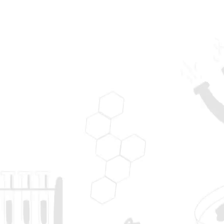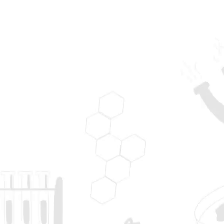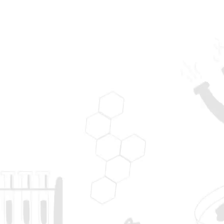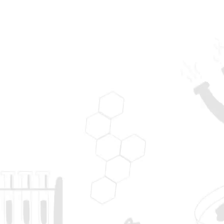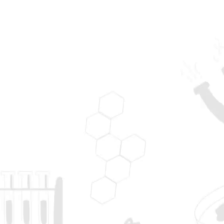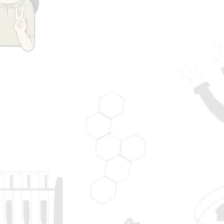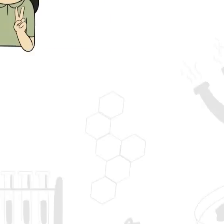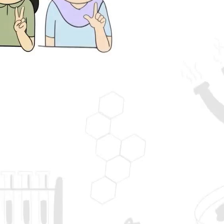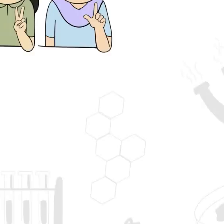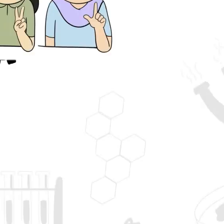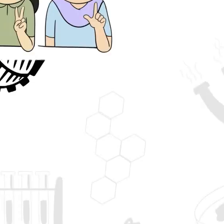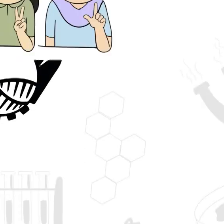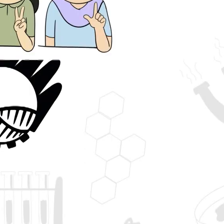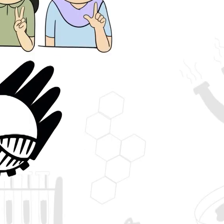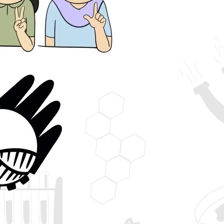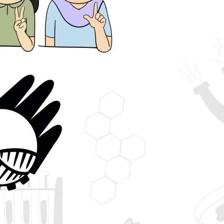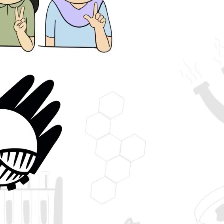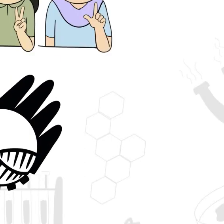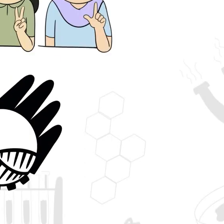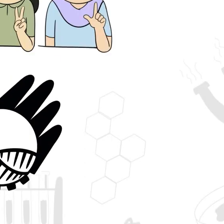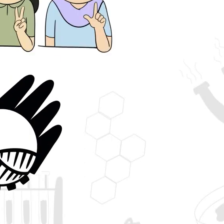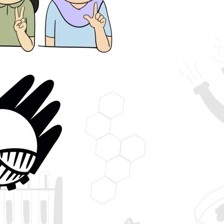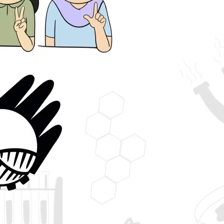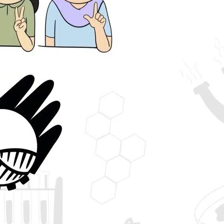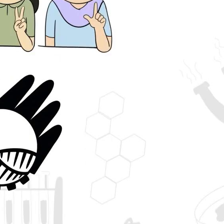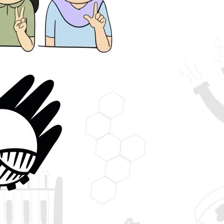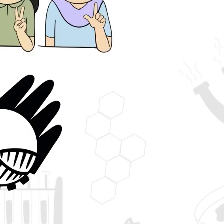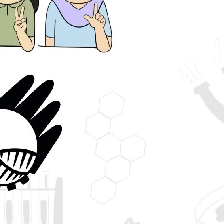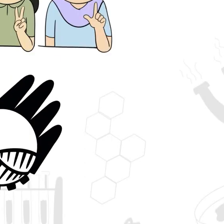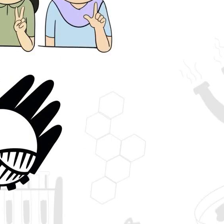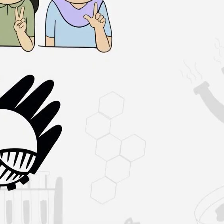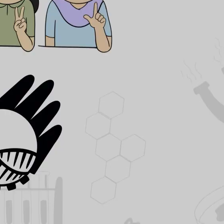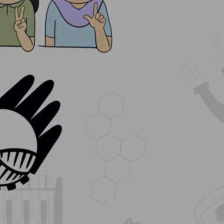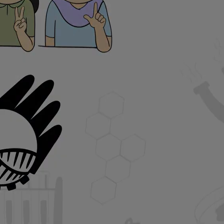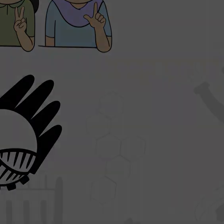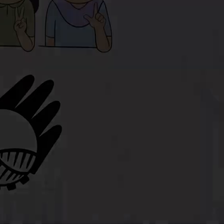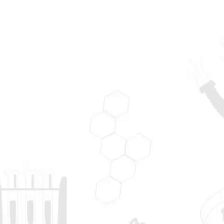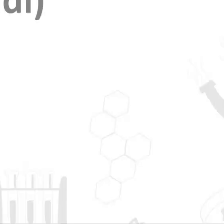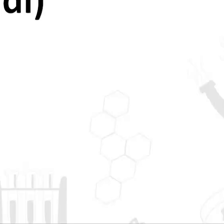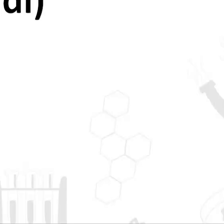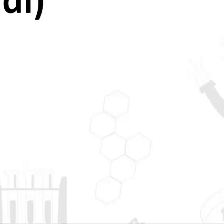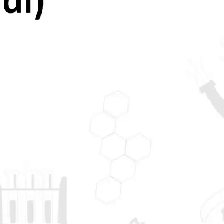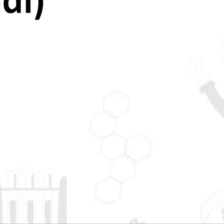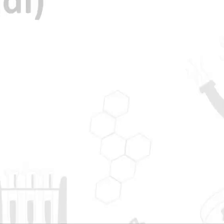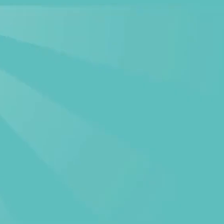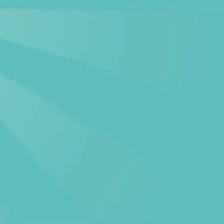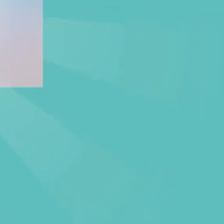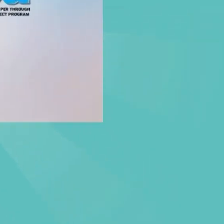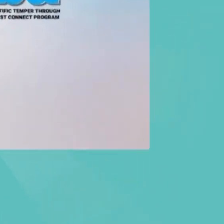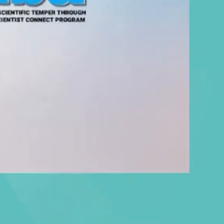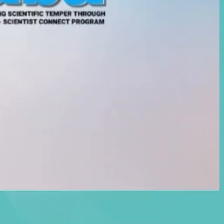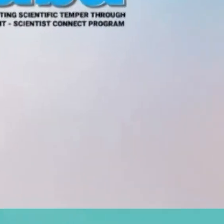Welcome to ISL Enabled Virtual Lab of CSIR.